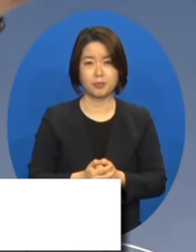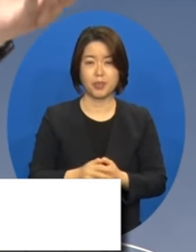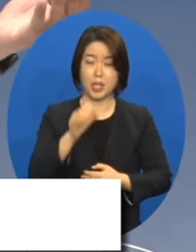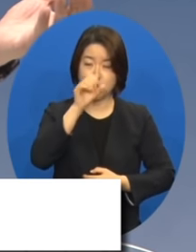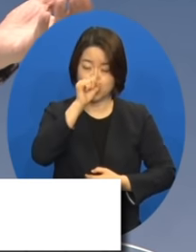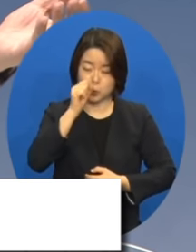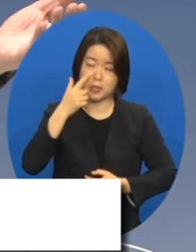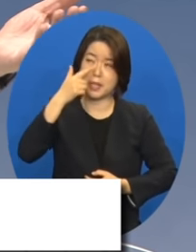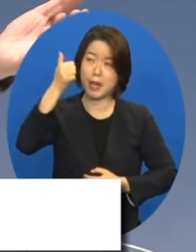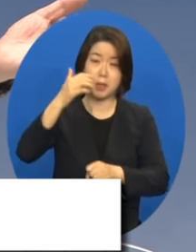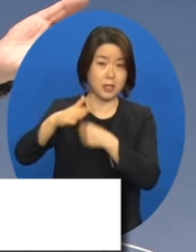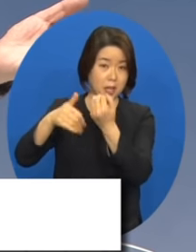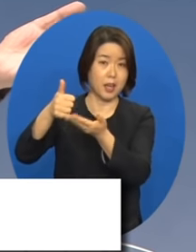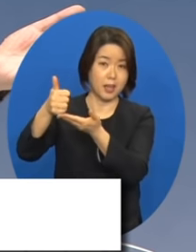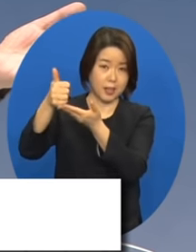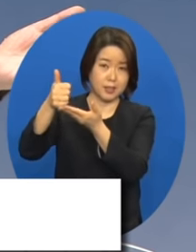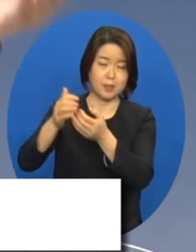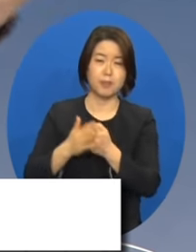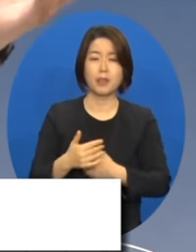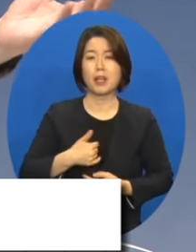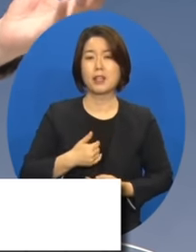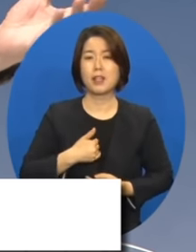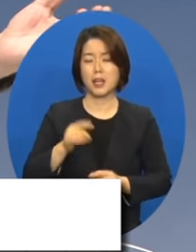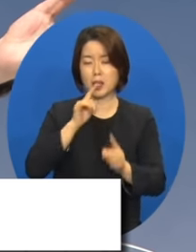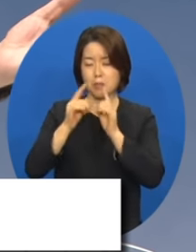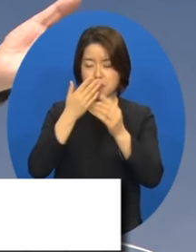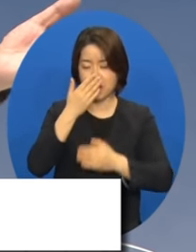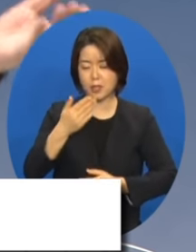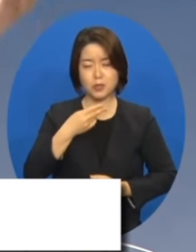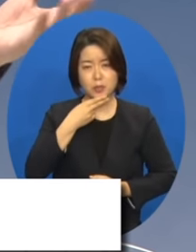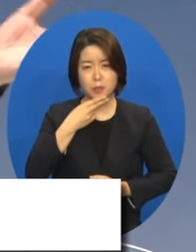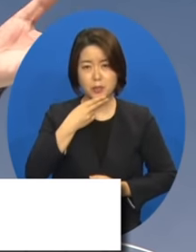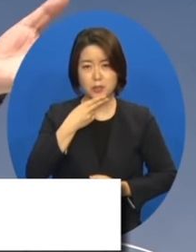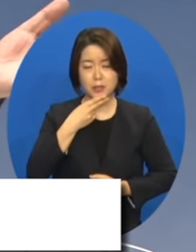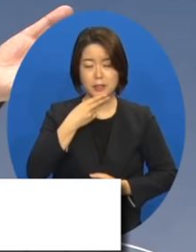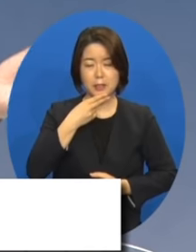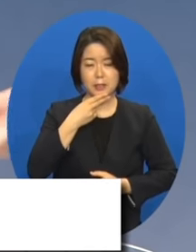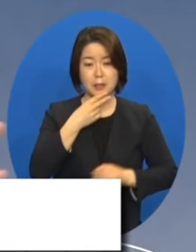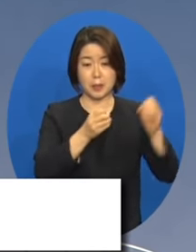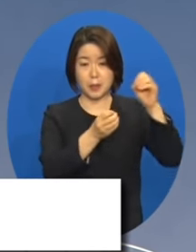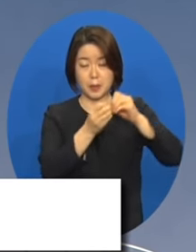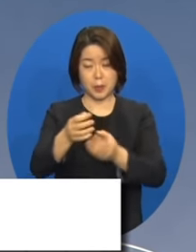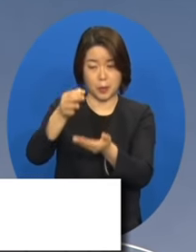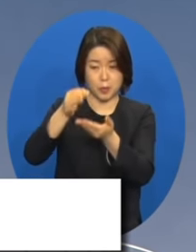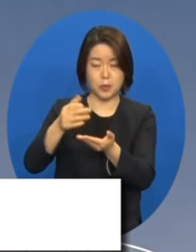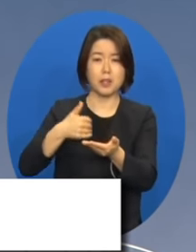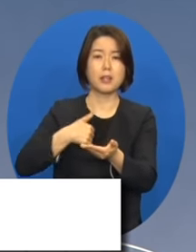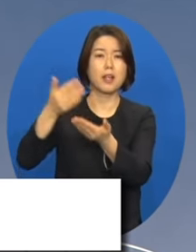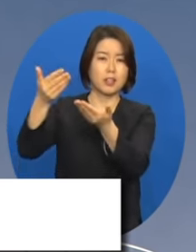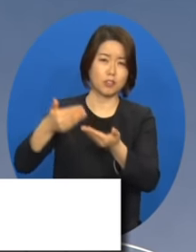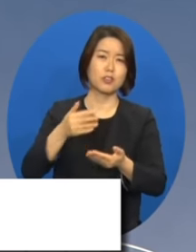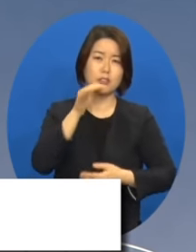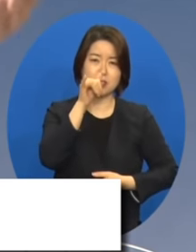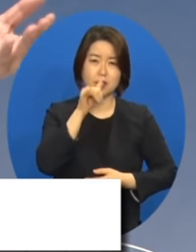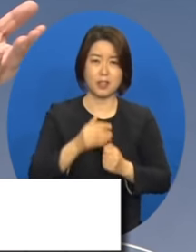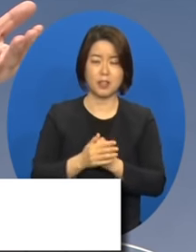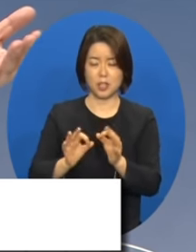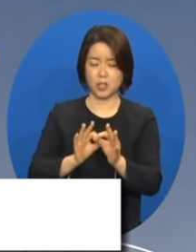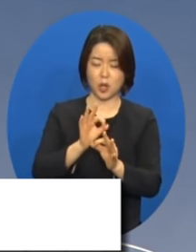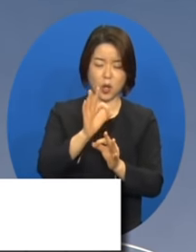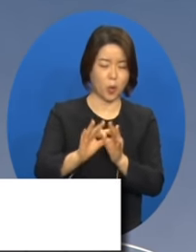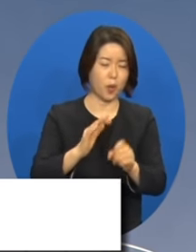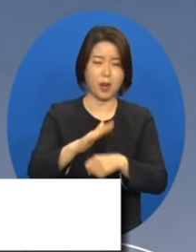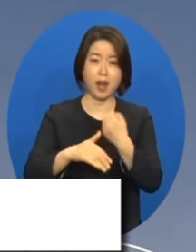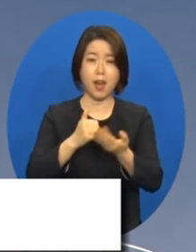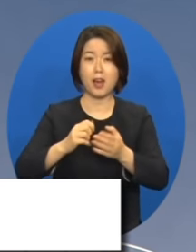좋으신 아버지 하나님께서 나에게 말할 수 없는 유산을 나 익혀 주시고 영원한 하나님